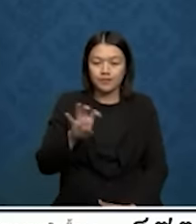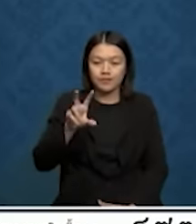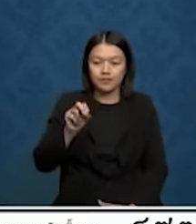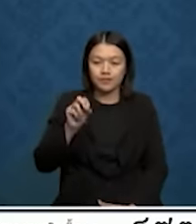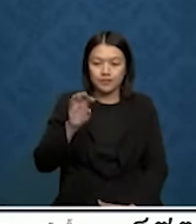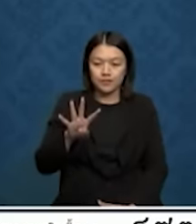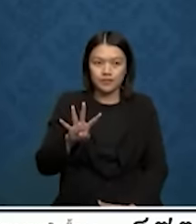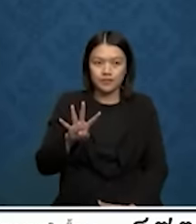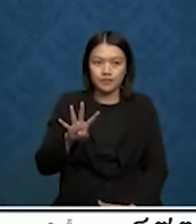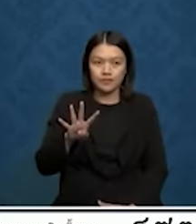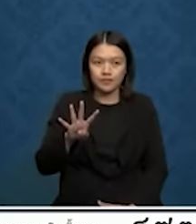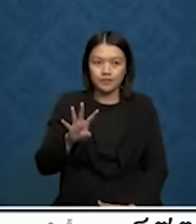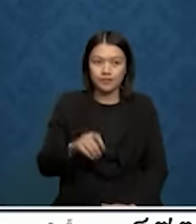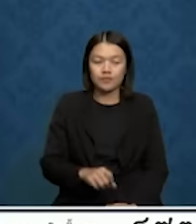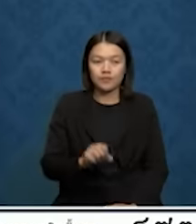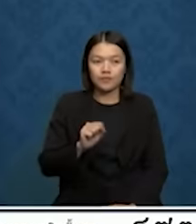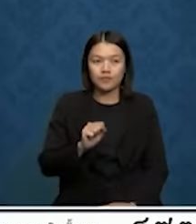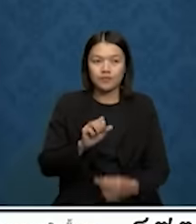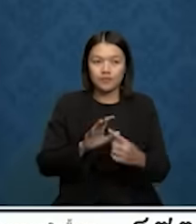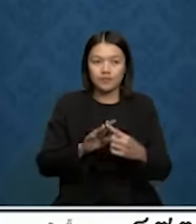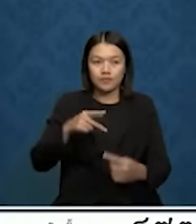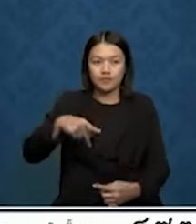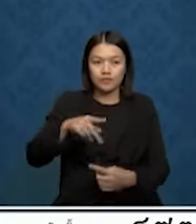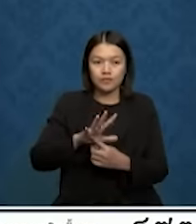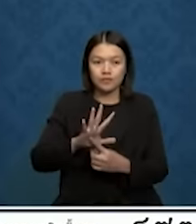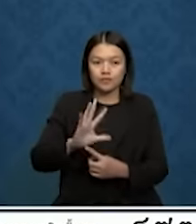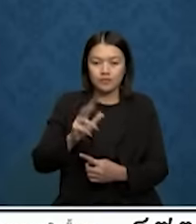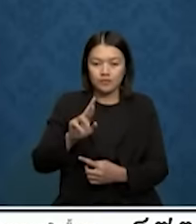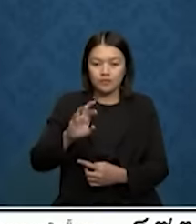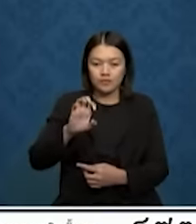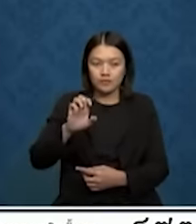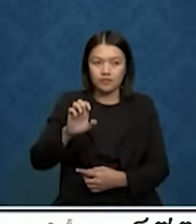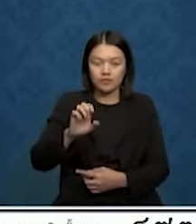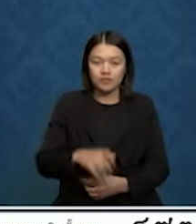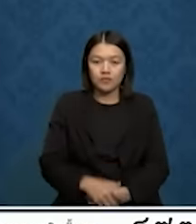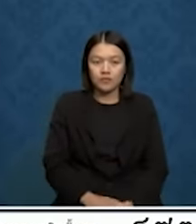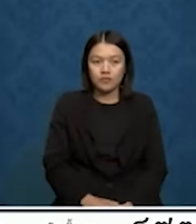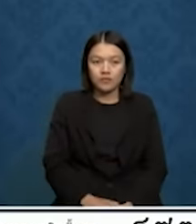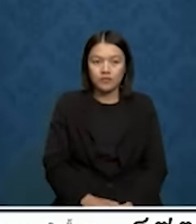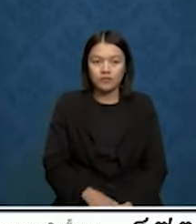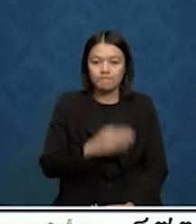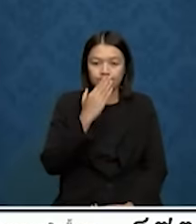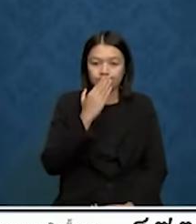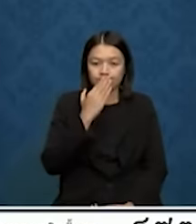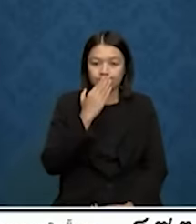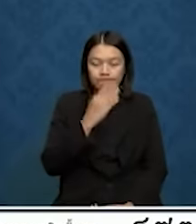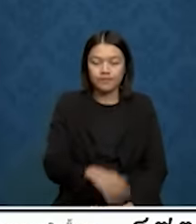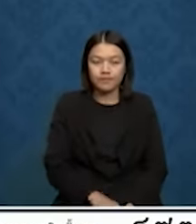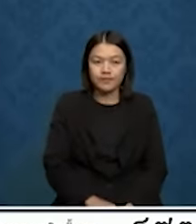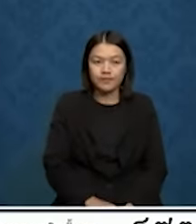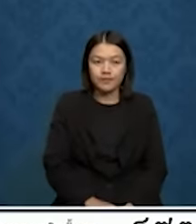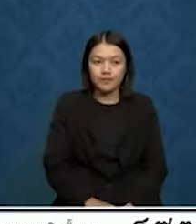434นางสุพัชรีธรรมเพชร สุพัชรีธรรมเพชรงดออกเสียงค่ะ